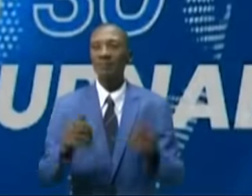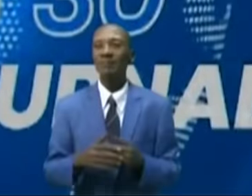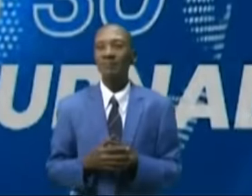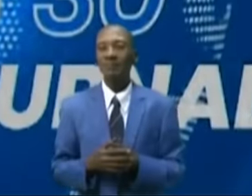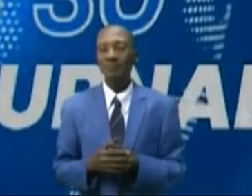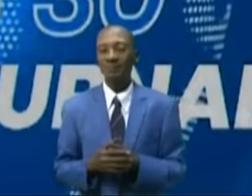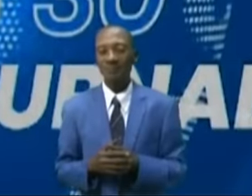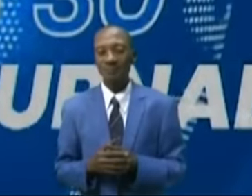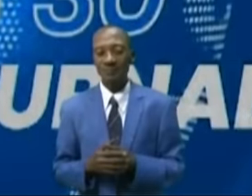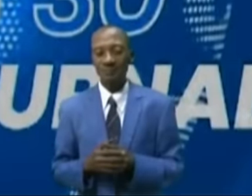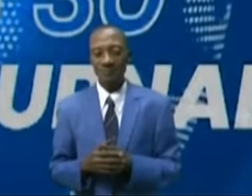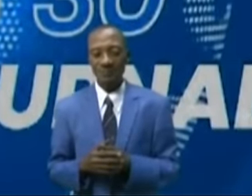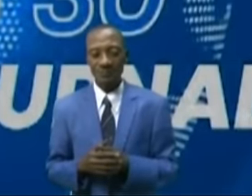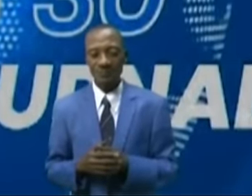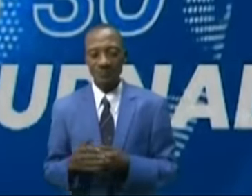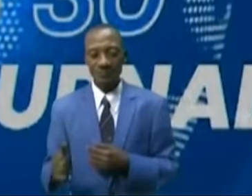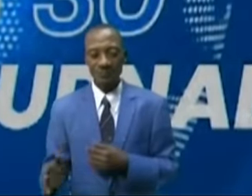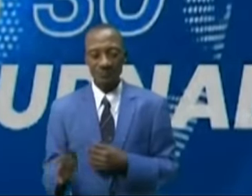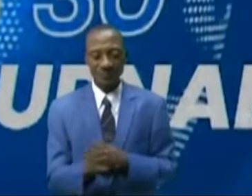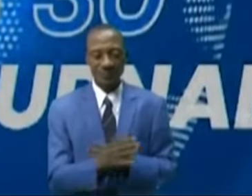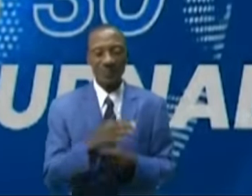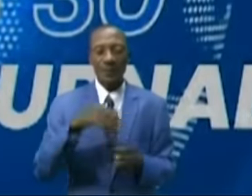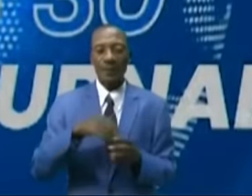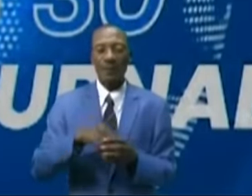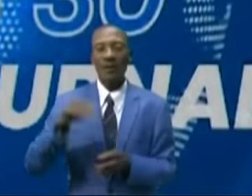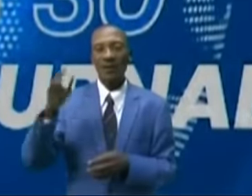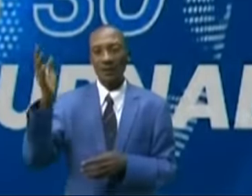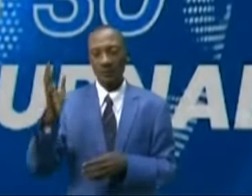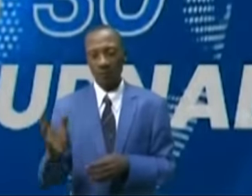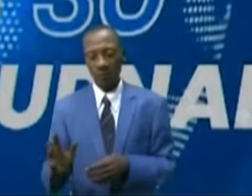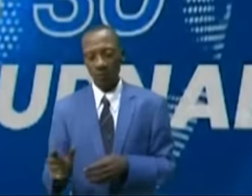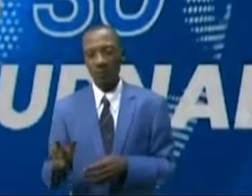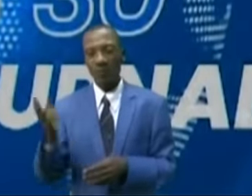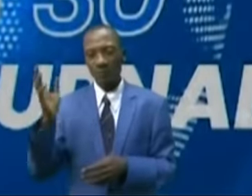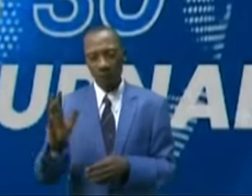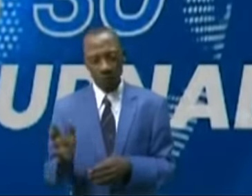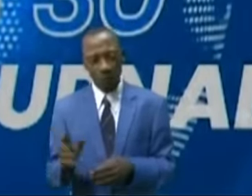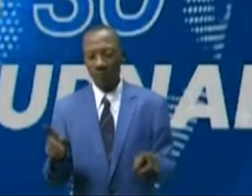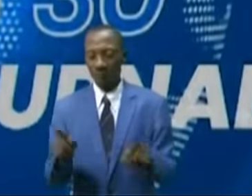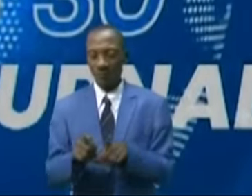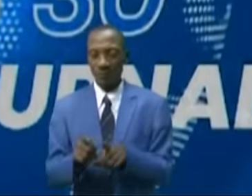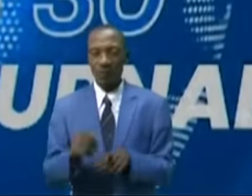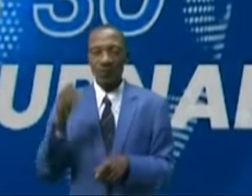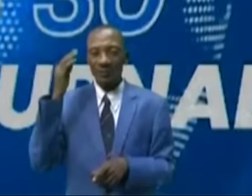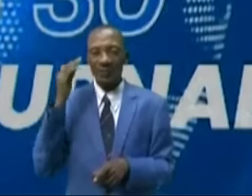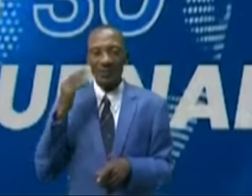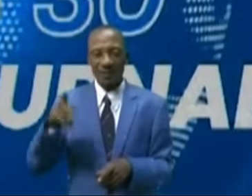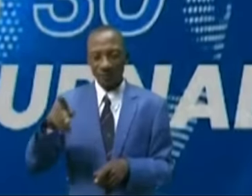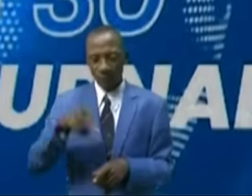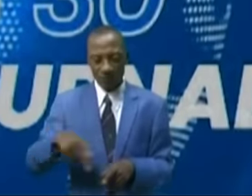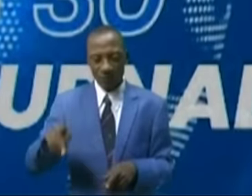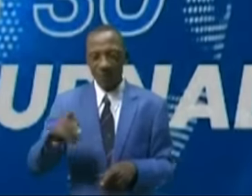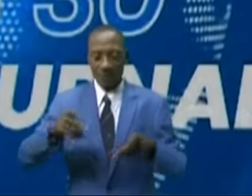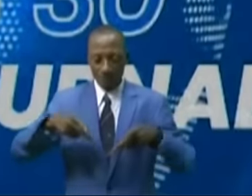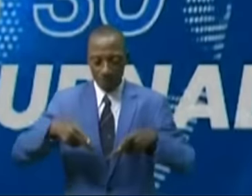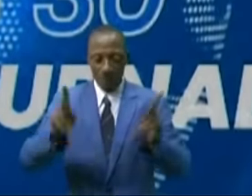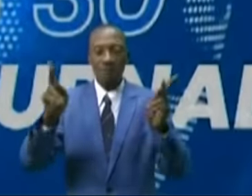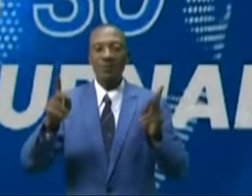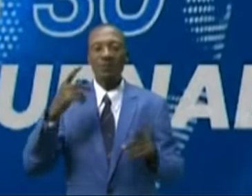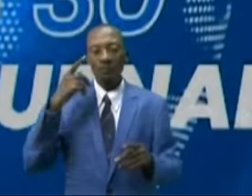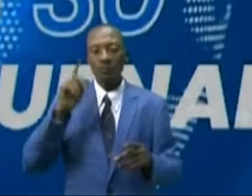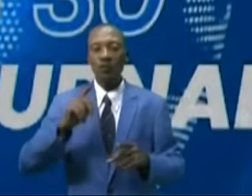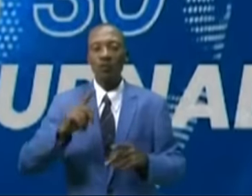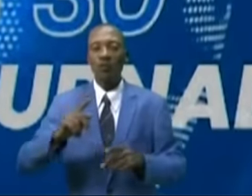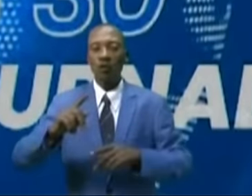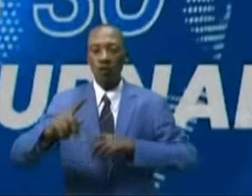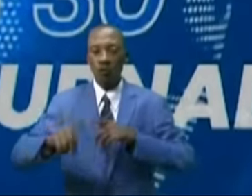Même son de cloche au Congo central où la ministre provinciale de l'éducation, Carole Kiatazabou, a procédé au lancement